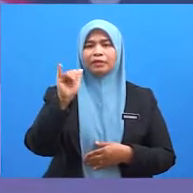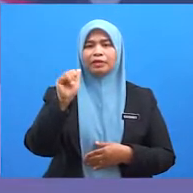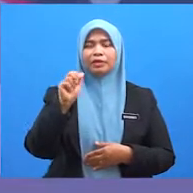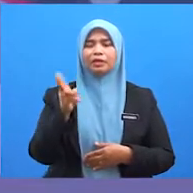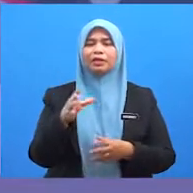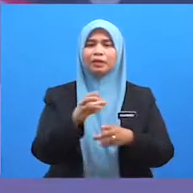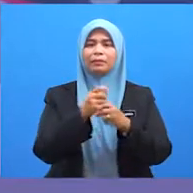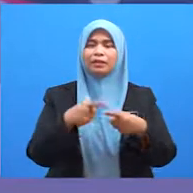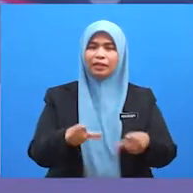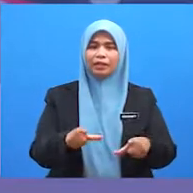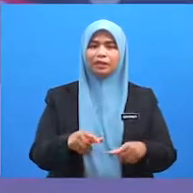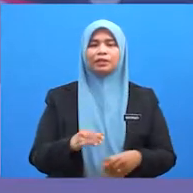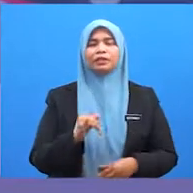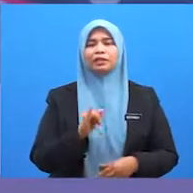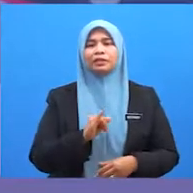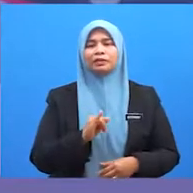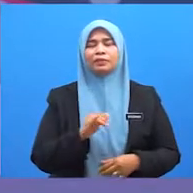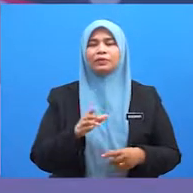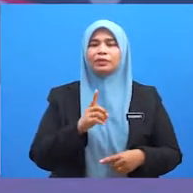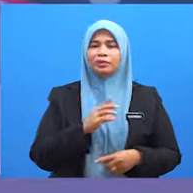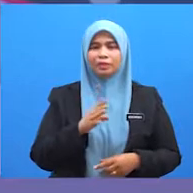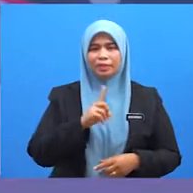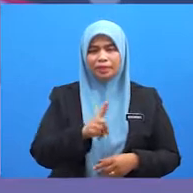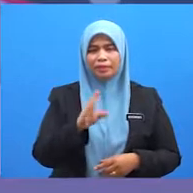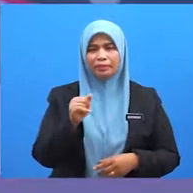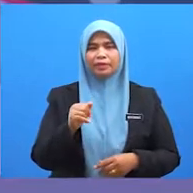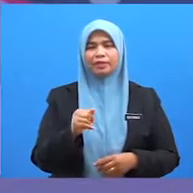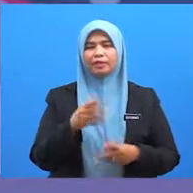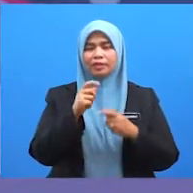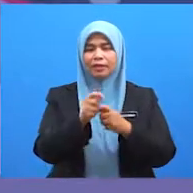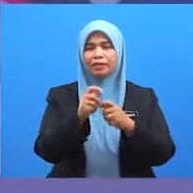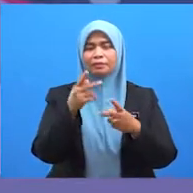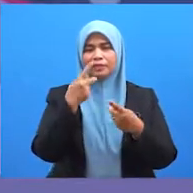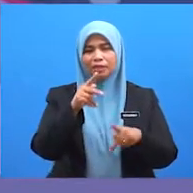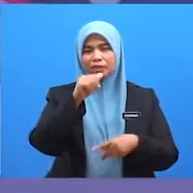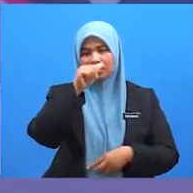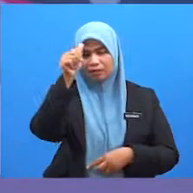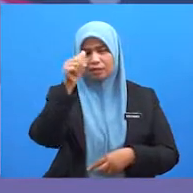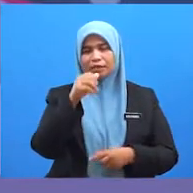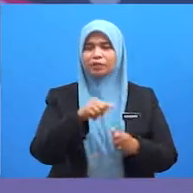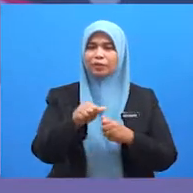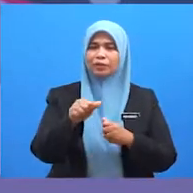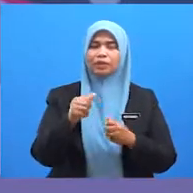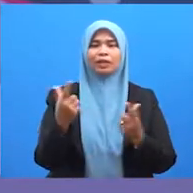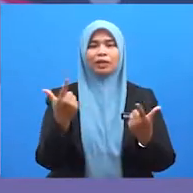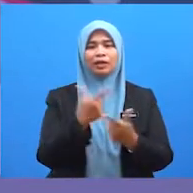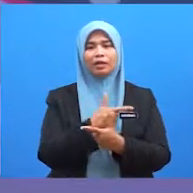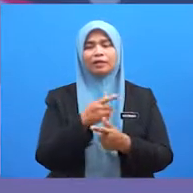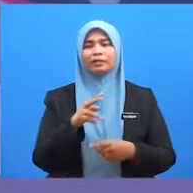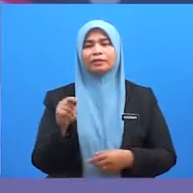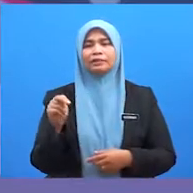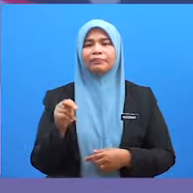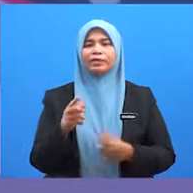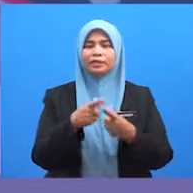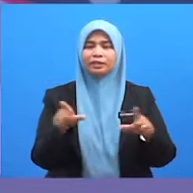individu Muslim yang mentaati perintah Allah serta menjauhkan larangannya. Selain